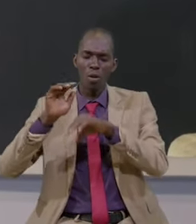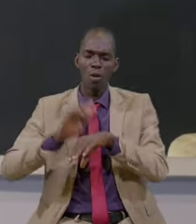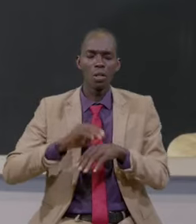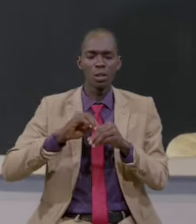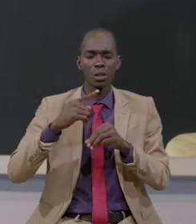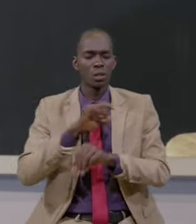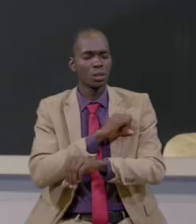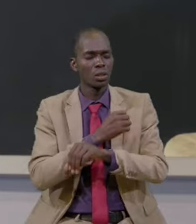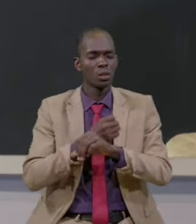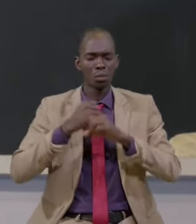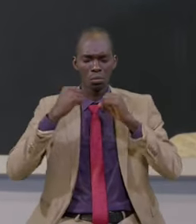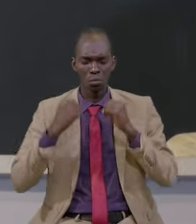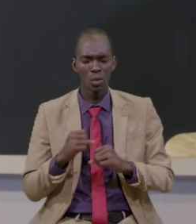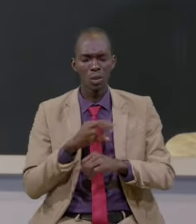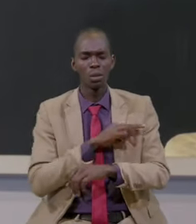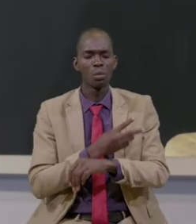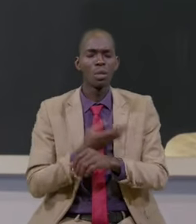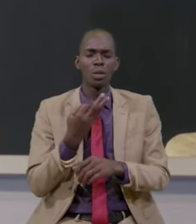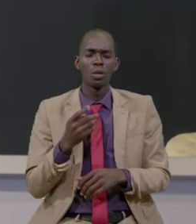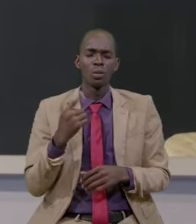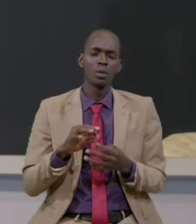puissance et dans la puissance de l'Esprit de Dieu.